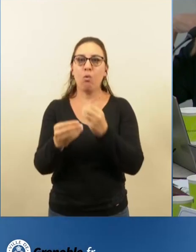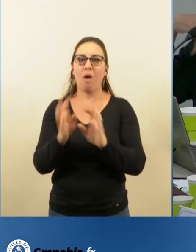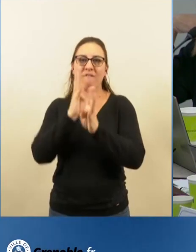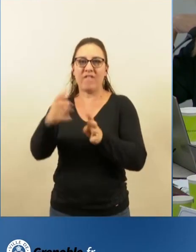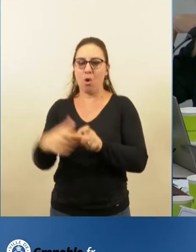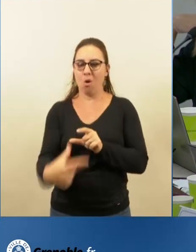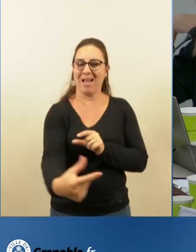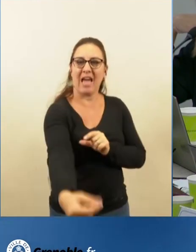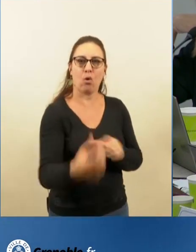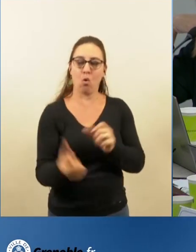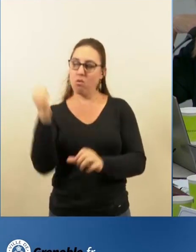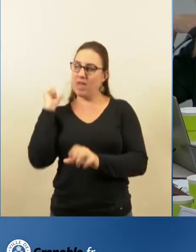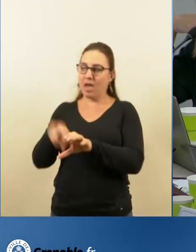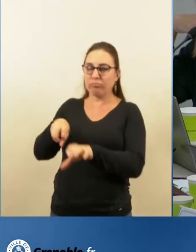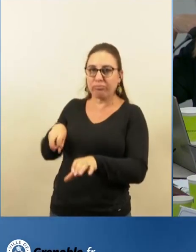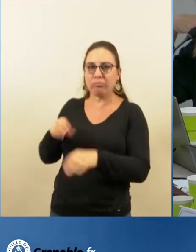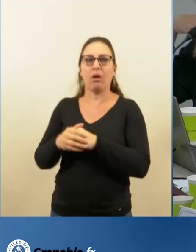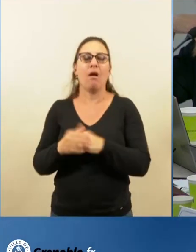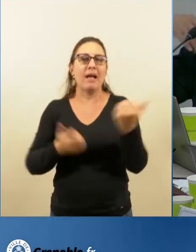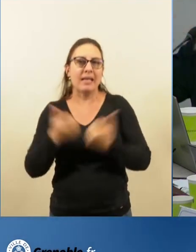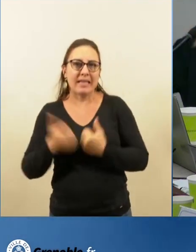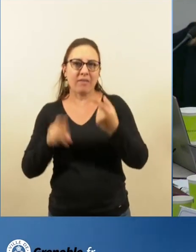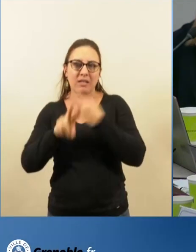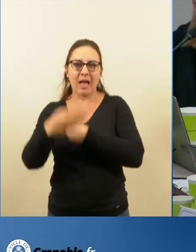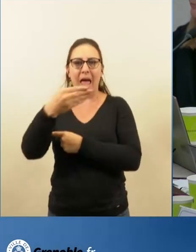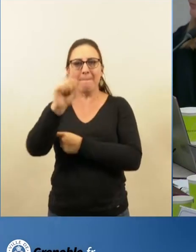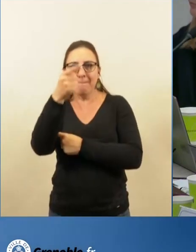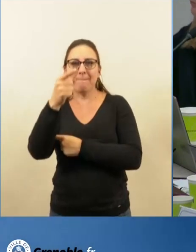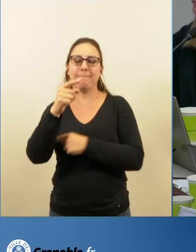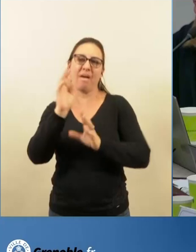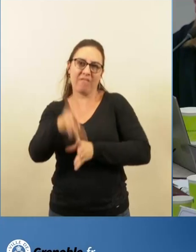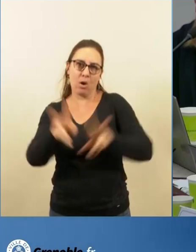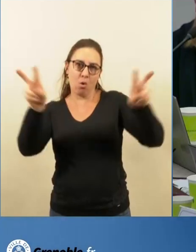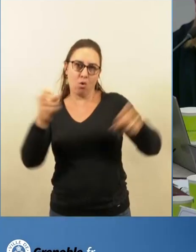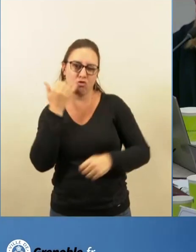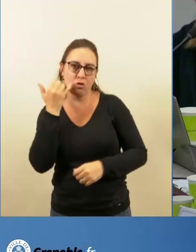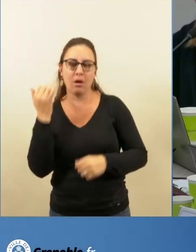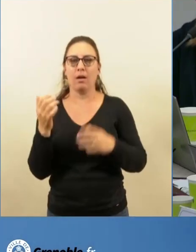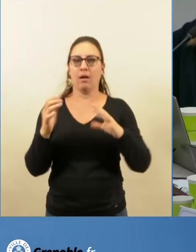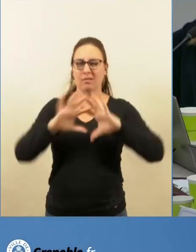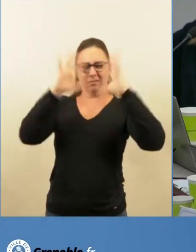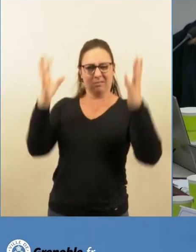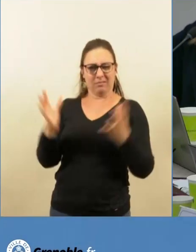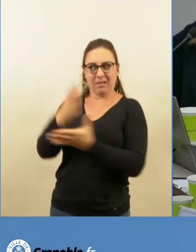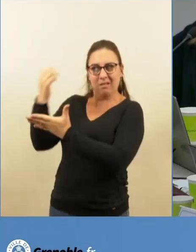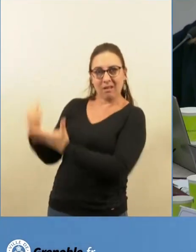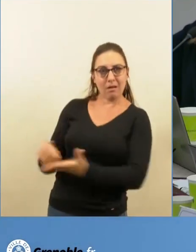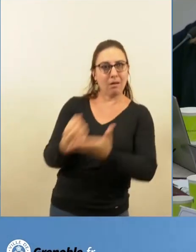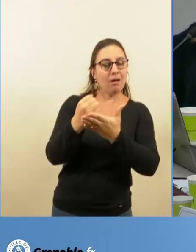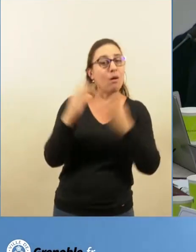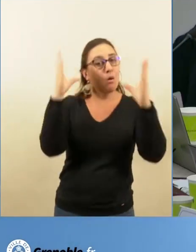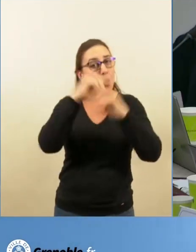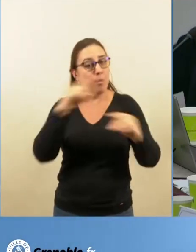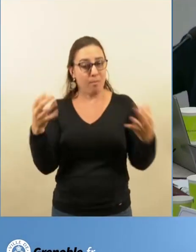accéder plus facilement aux transports en commun au service de MV vélo et dans le processus d'accompagnement je vous rappelle qu'il y a un rendez-vous